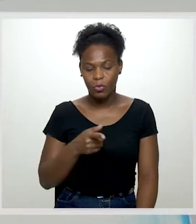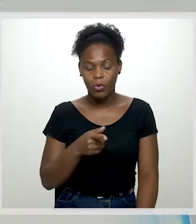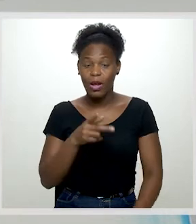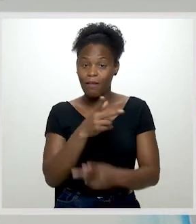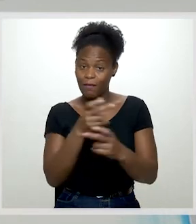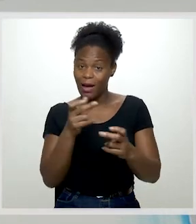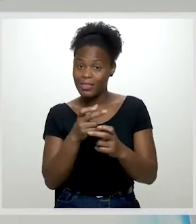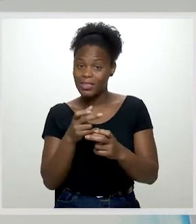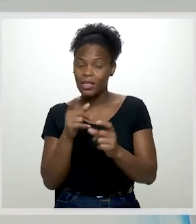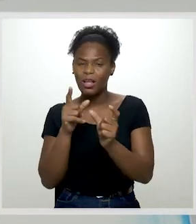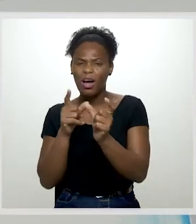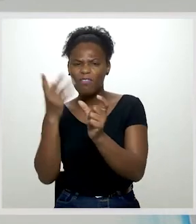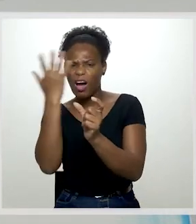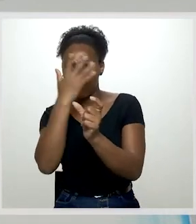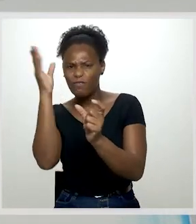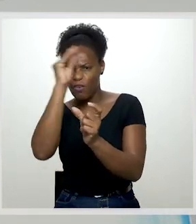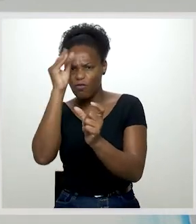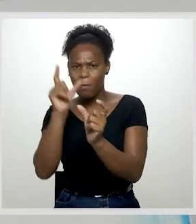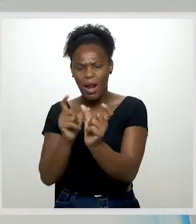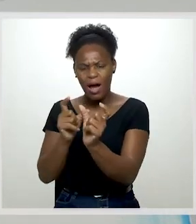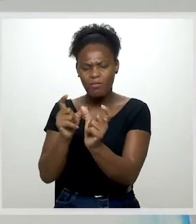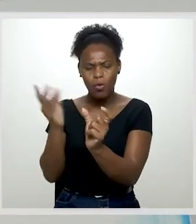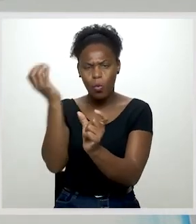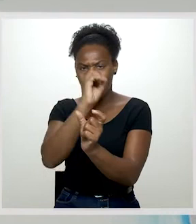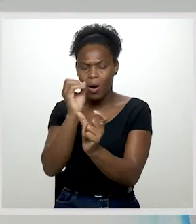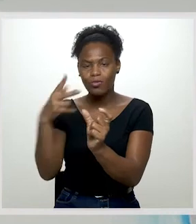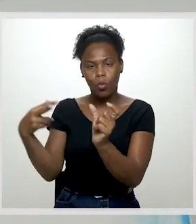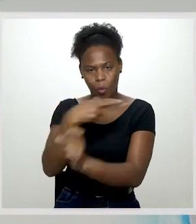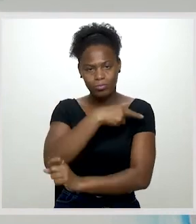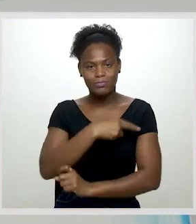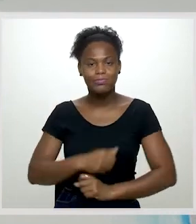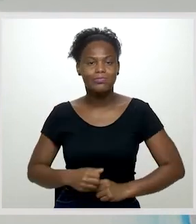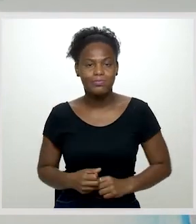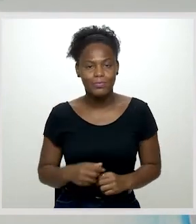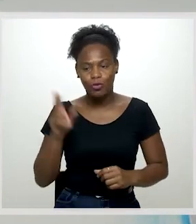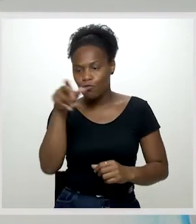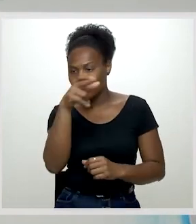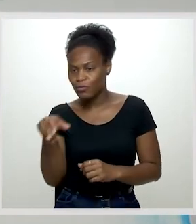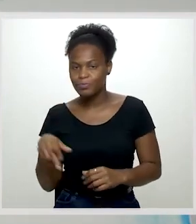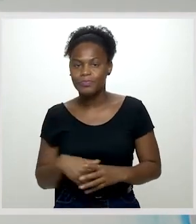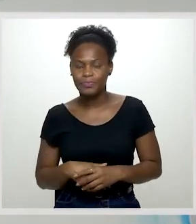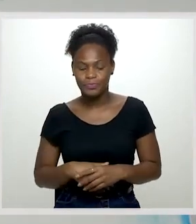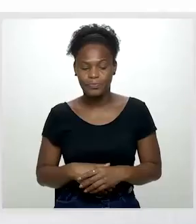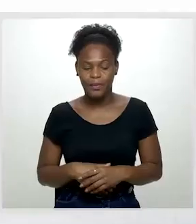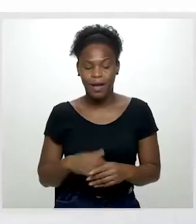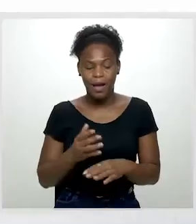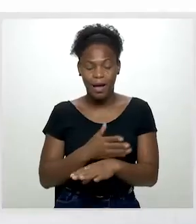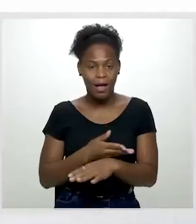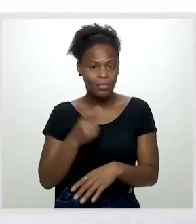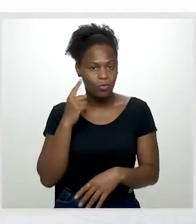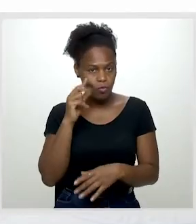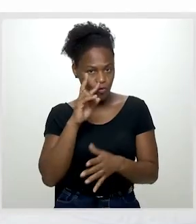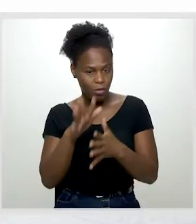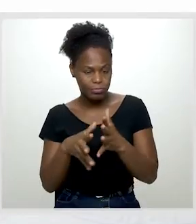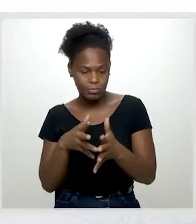faut éliminer l'intrus. Tu as compris? Très bien. Alors, avant